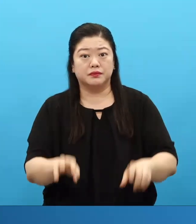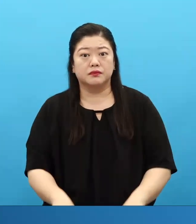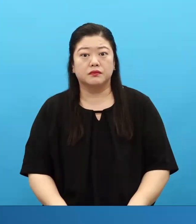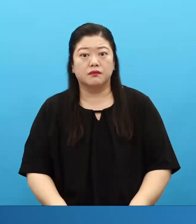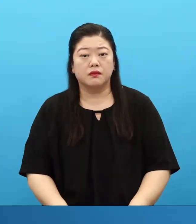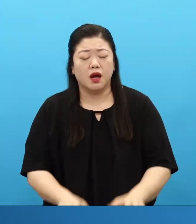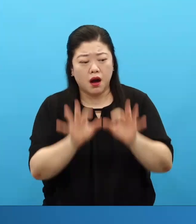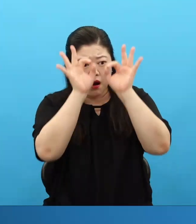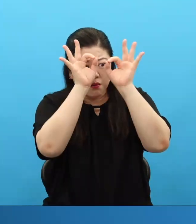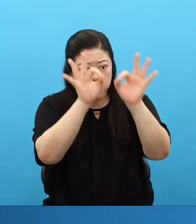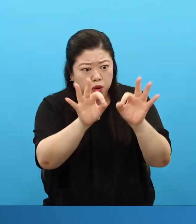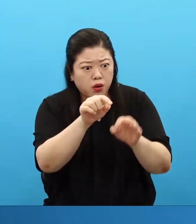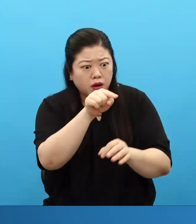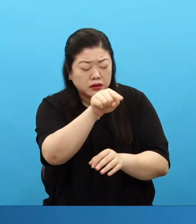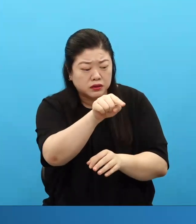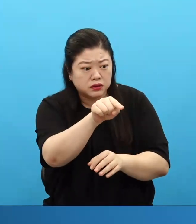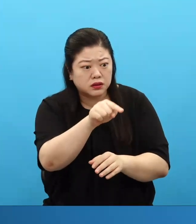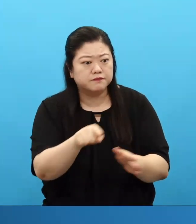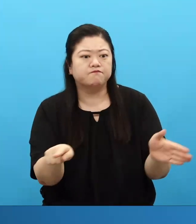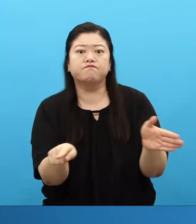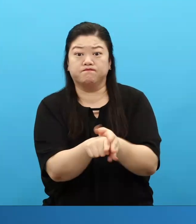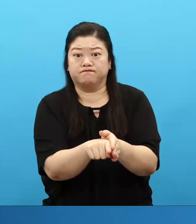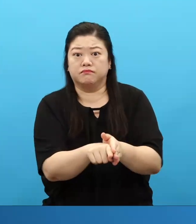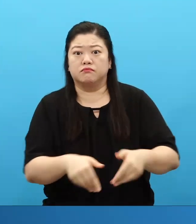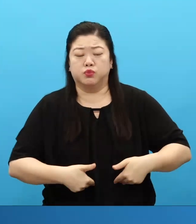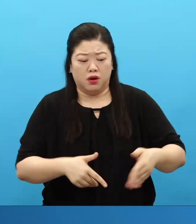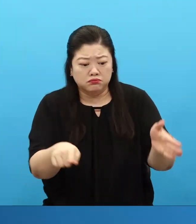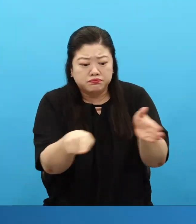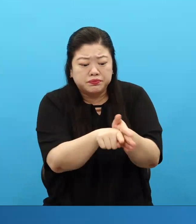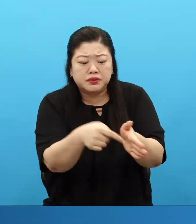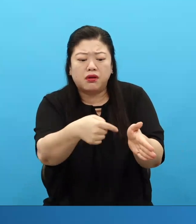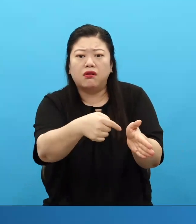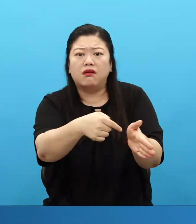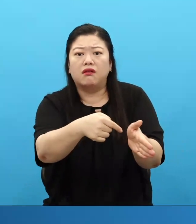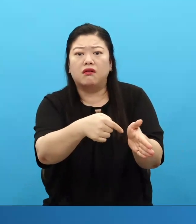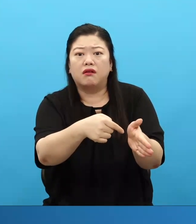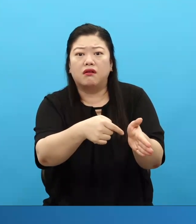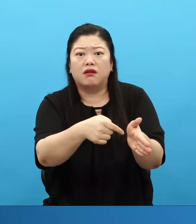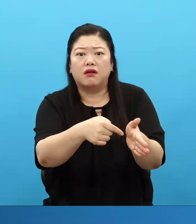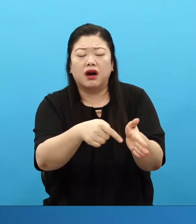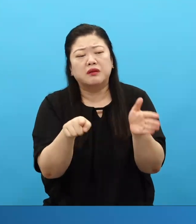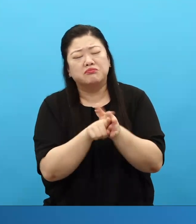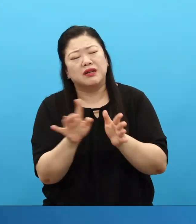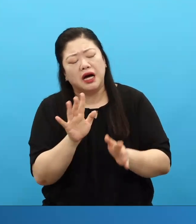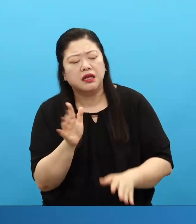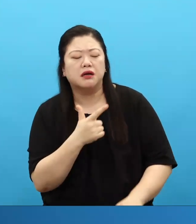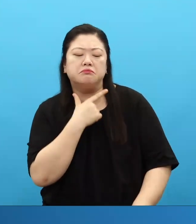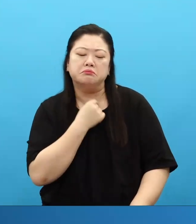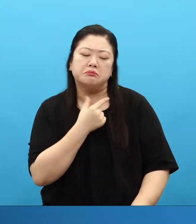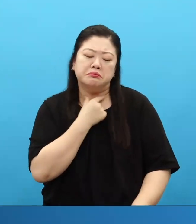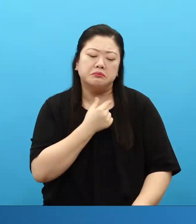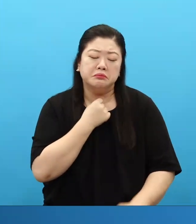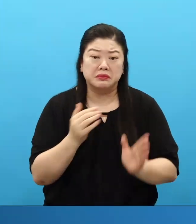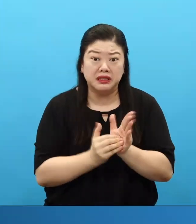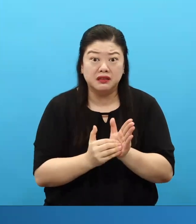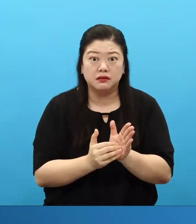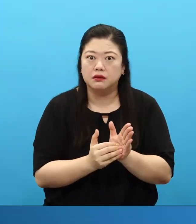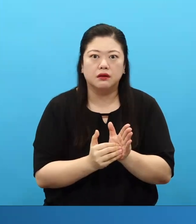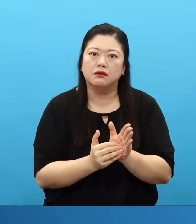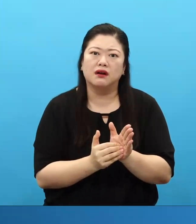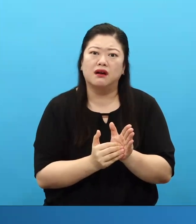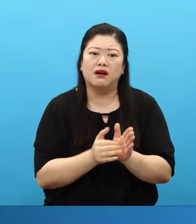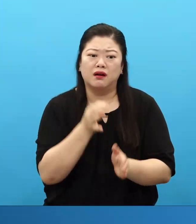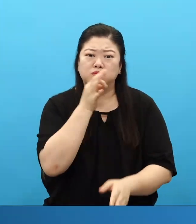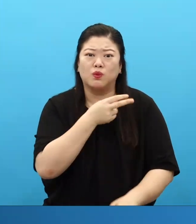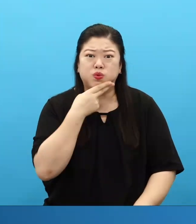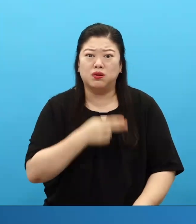faith, believe that you have received it. 왜냐? 그 언약 잡은 사람이 응답 안 받은 사람이 하나도 없으니까. Why? Because every single one of those people who held that 그렇죠. covenant received an answer without 받은 줄로 exception.